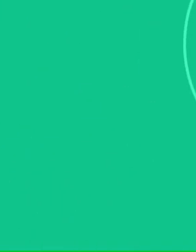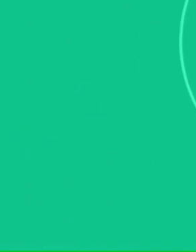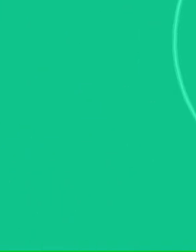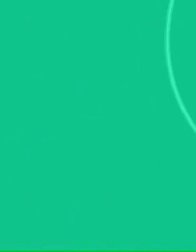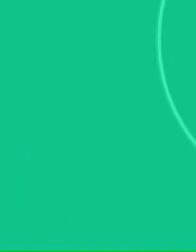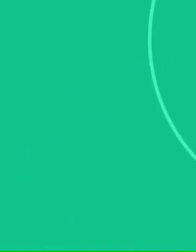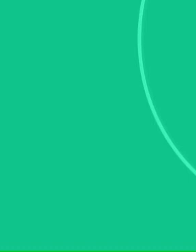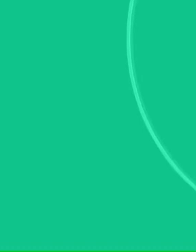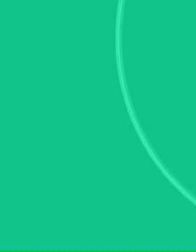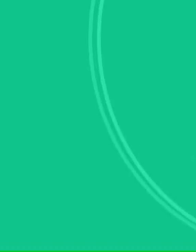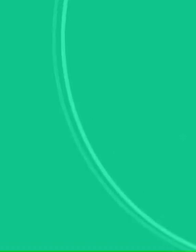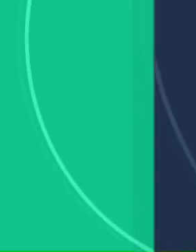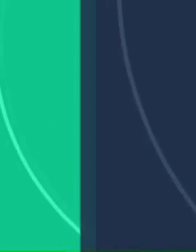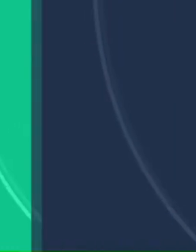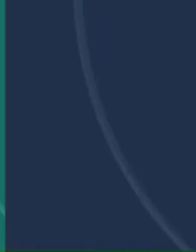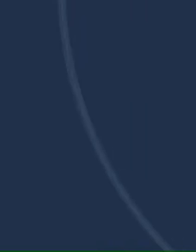Музика